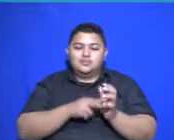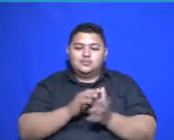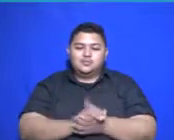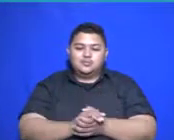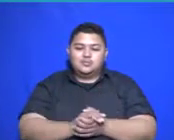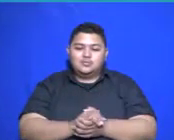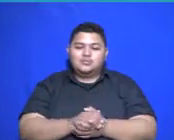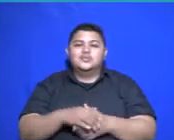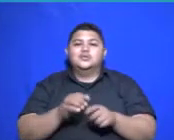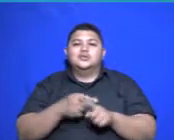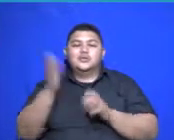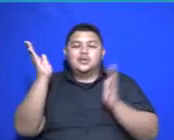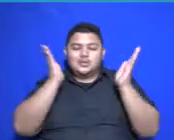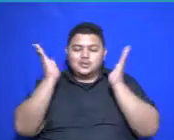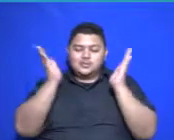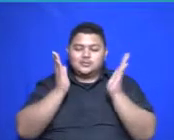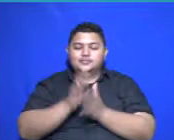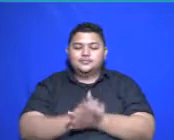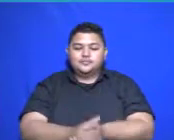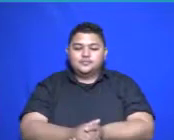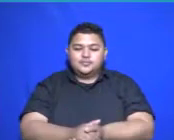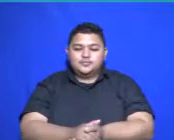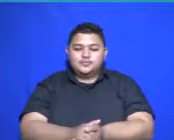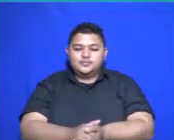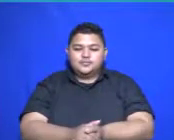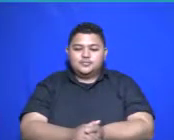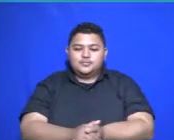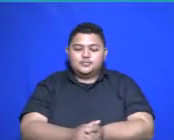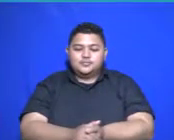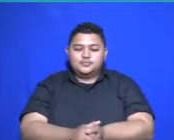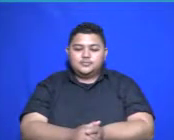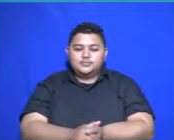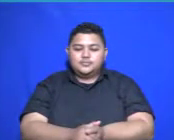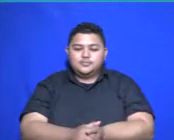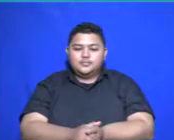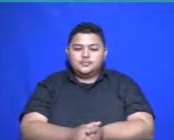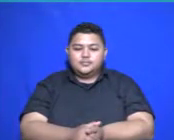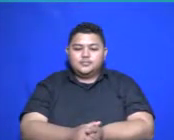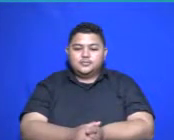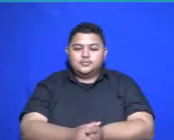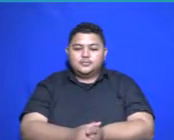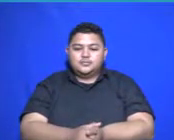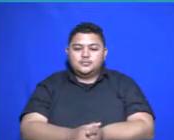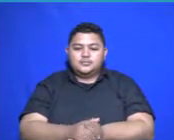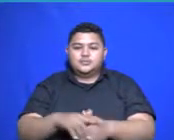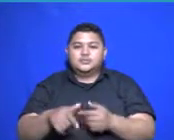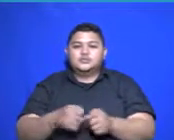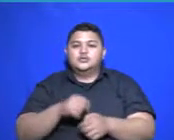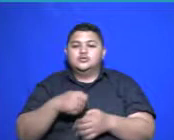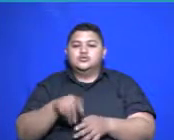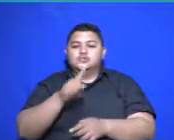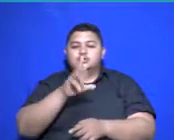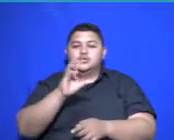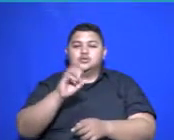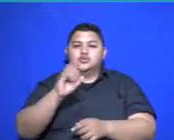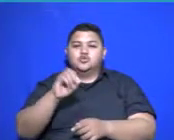Itu Malaysia punya. Itu Malaysia punya sekarang sudah 100% milik koperasi